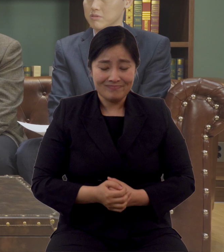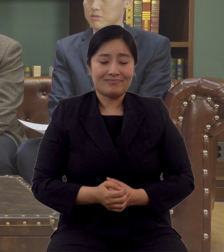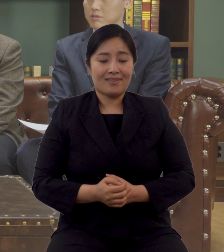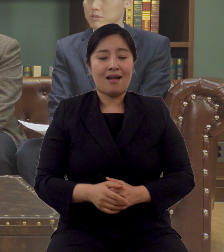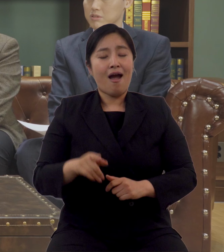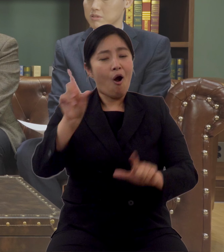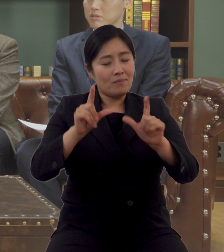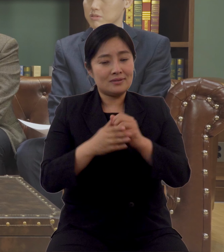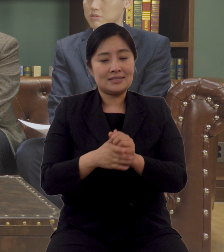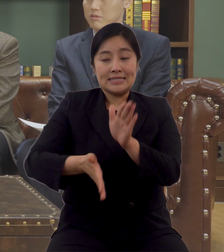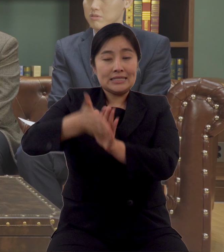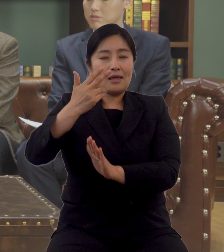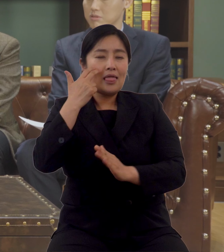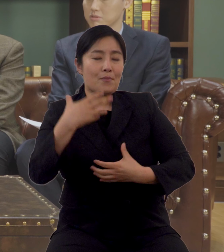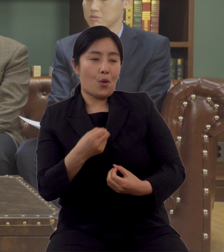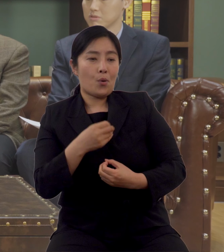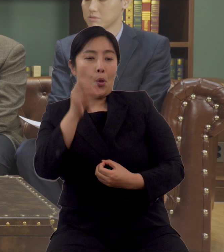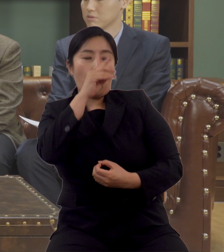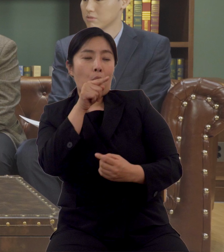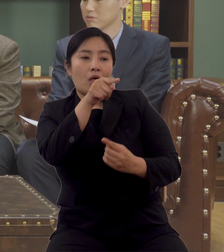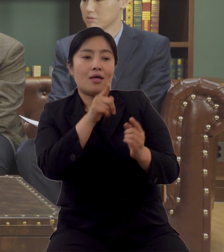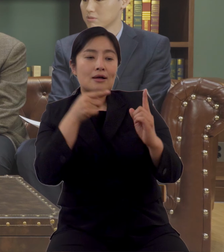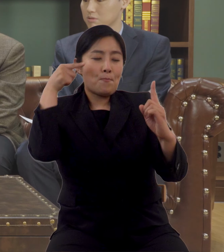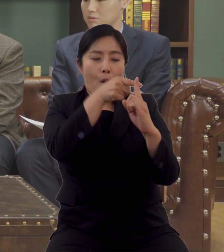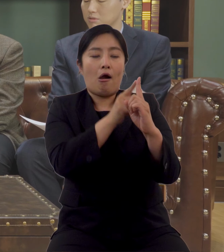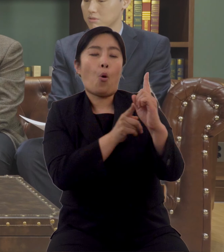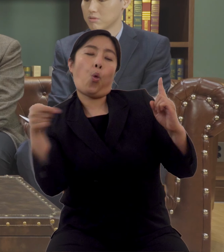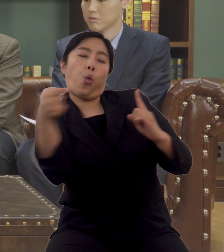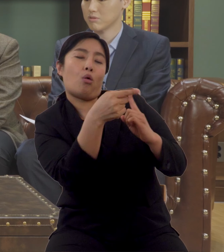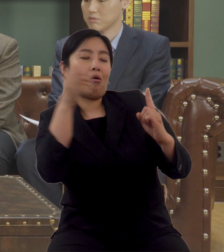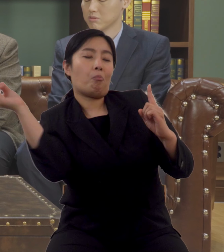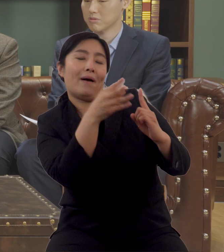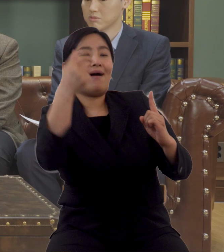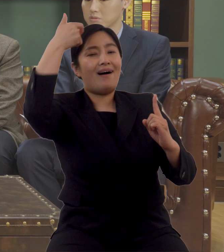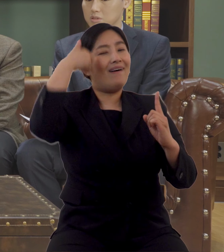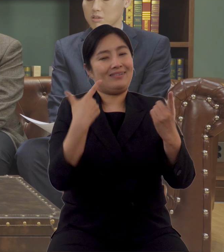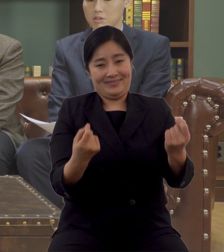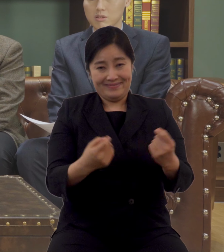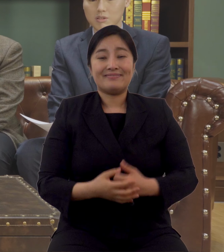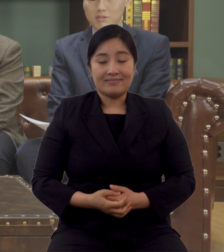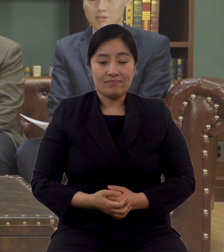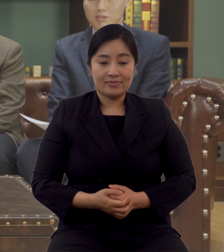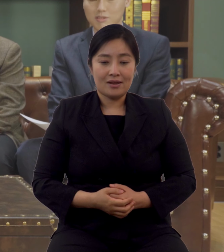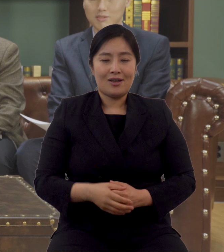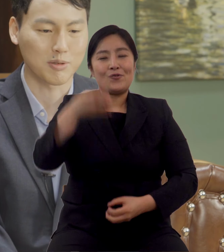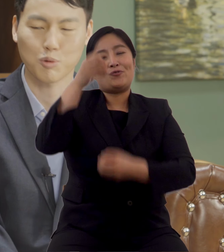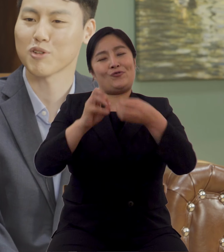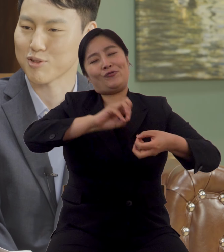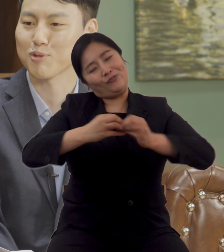않나요? 어쩌면 시에서 일부러 스포트라이트를 거기에 하지 않았을까라는 약간의 의심 좀